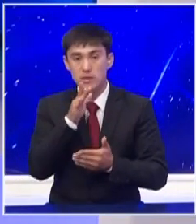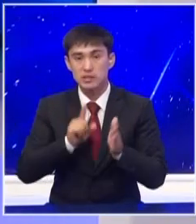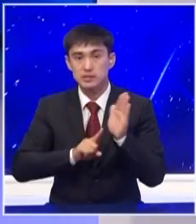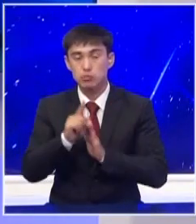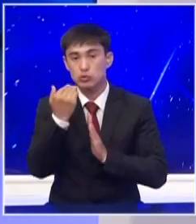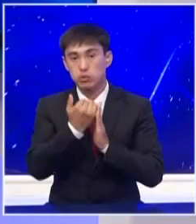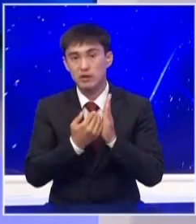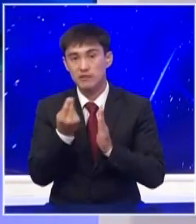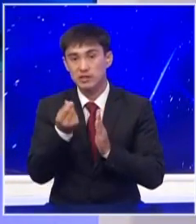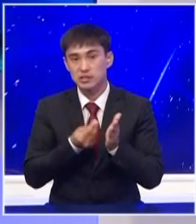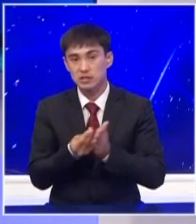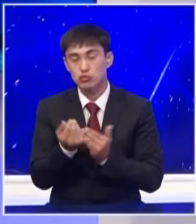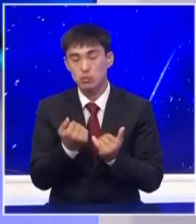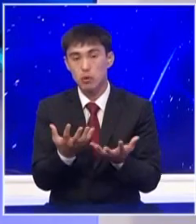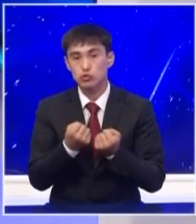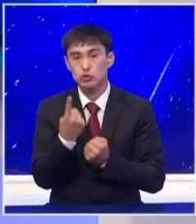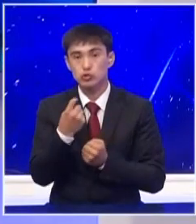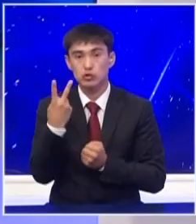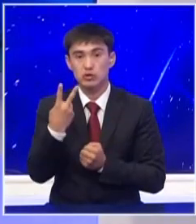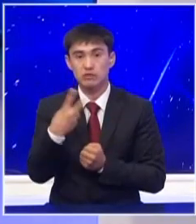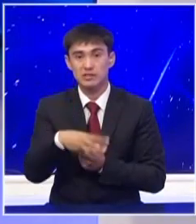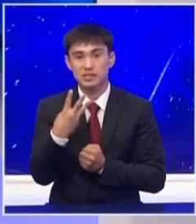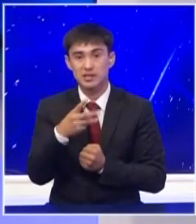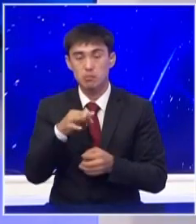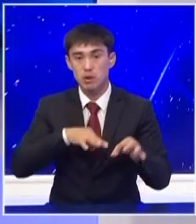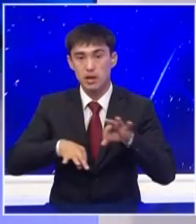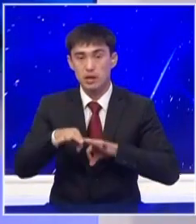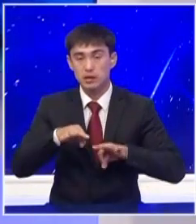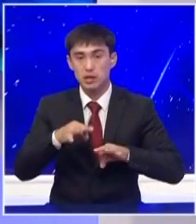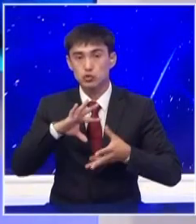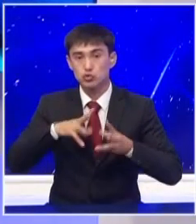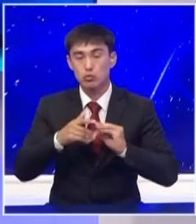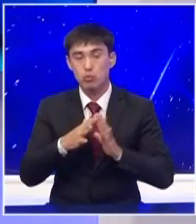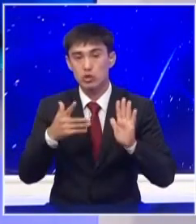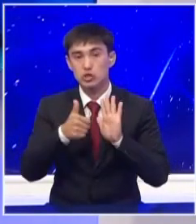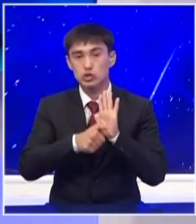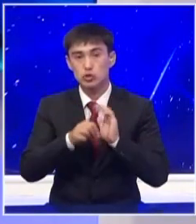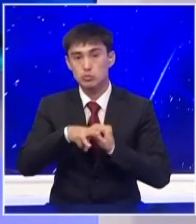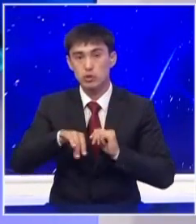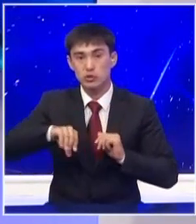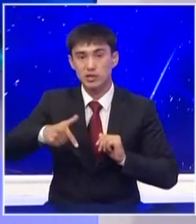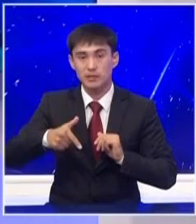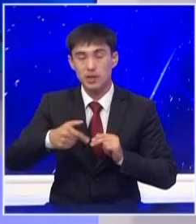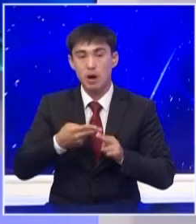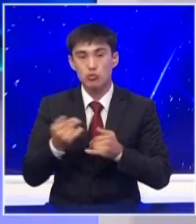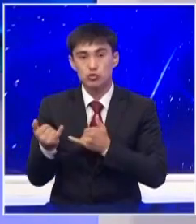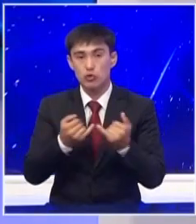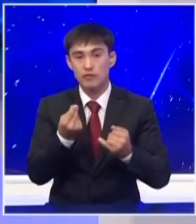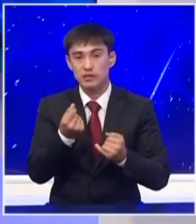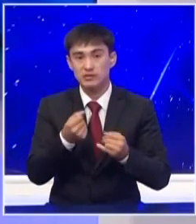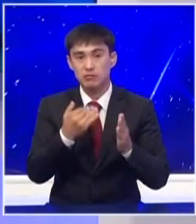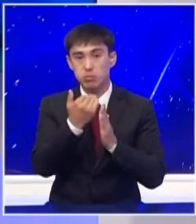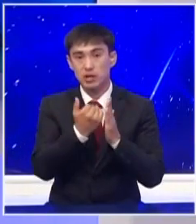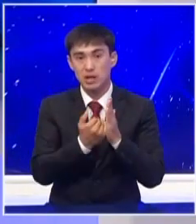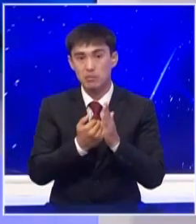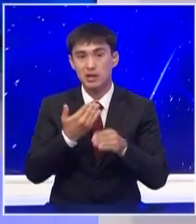запуска программы финансирования уже получили 123 проекта на сумму более 600 миллионов тенге. Об условиях финансирования